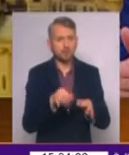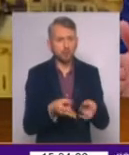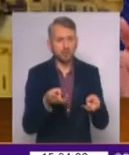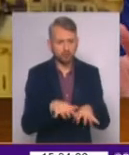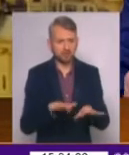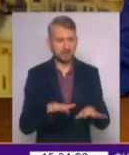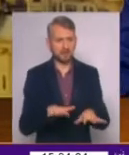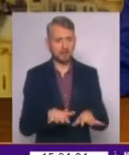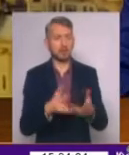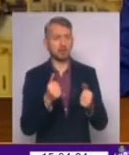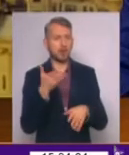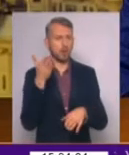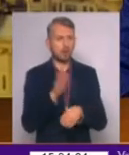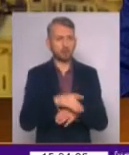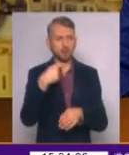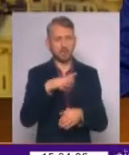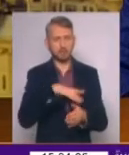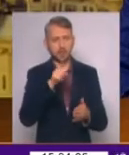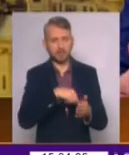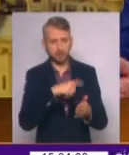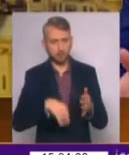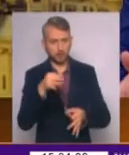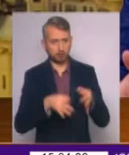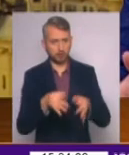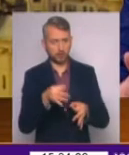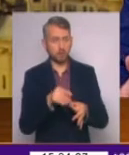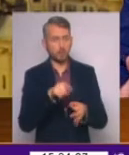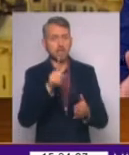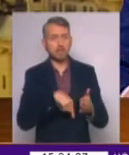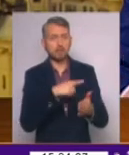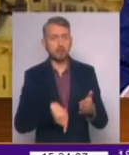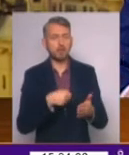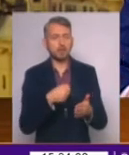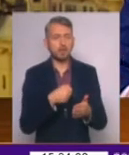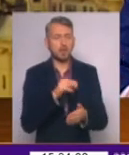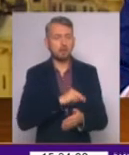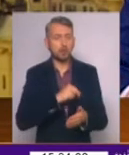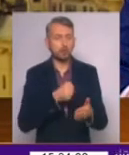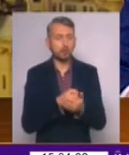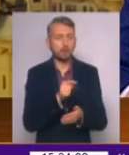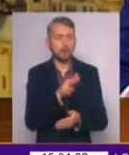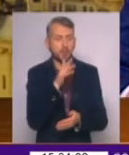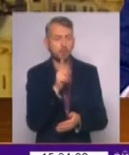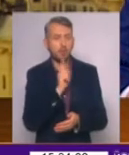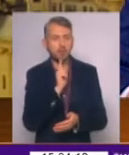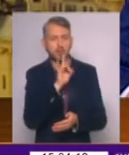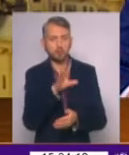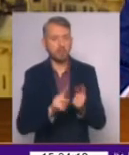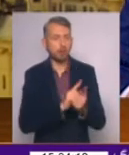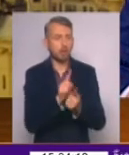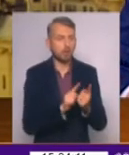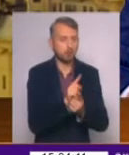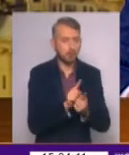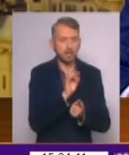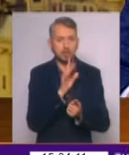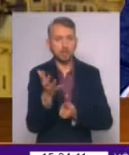Так, дійсно, указом президента були ліквідовані суди. Ну, вони ліквідовані до тих і працюють до тих пір, поки не будуть реорганізовані і не